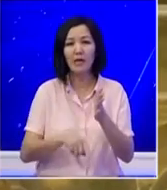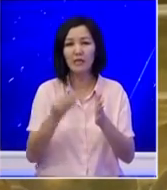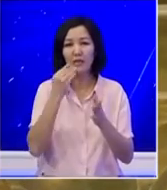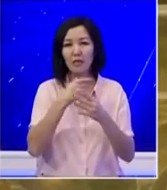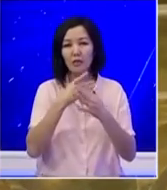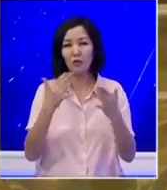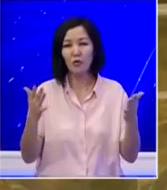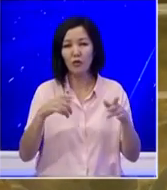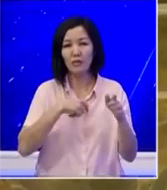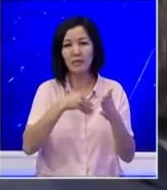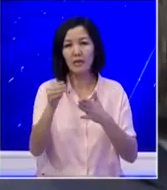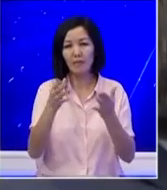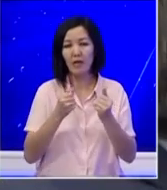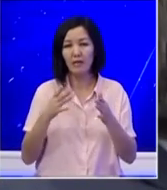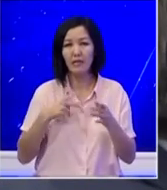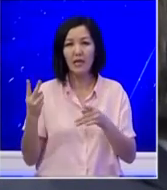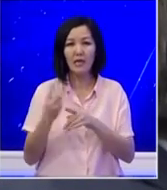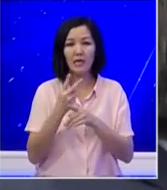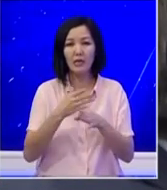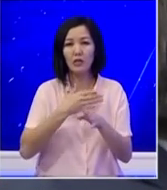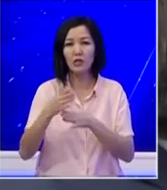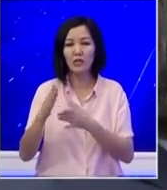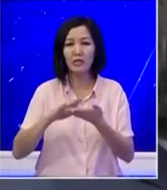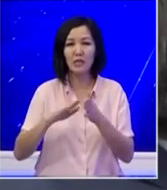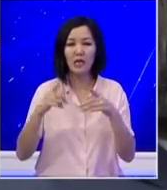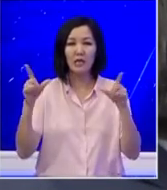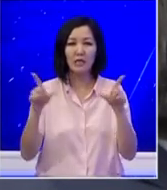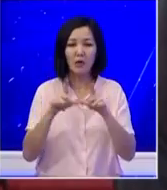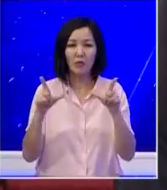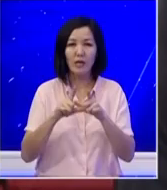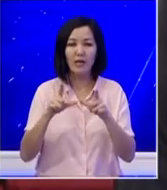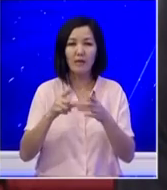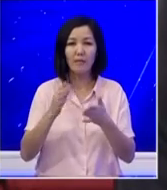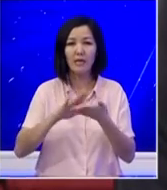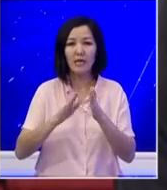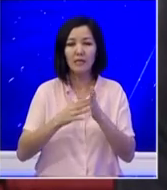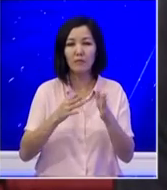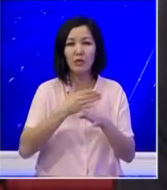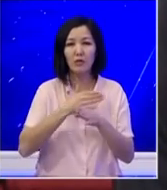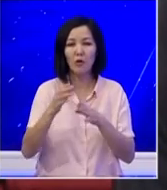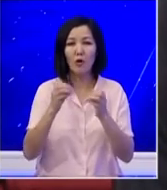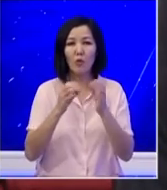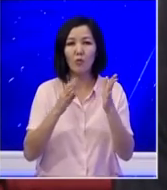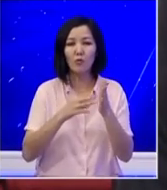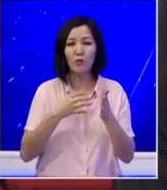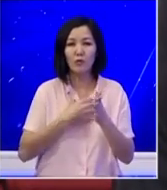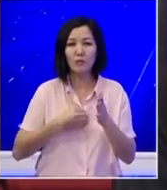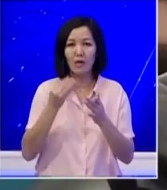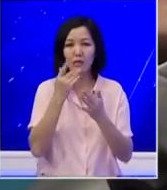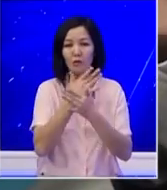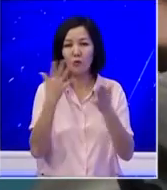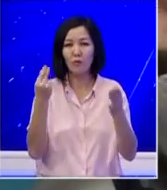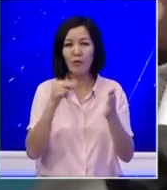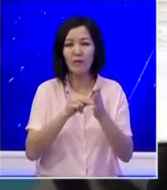алынады. Қаржының екінші бөлігі сауда мекемелерімен келісім шартқа жұмсалды. Тиісінше олар 19 түрлі әлеуметтік маңызы бар өнімдер